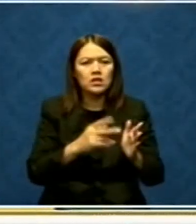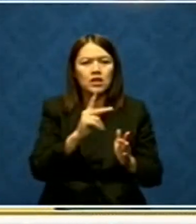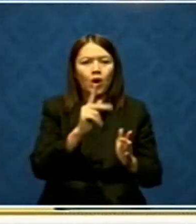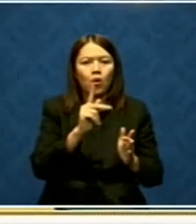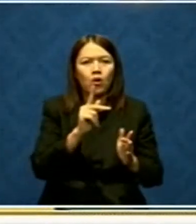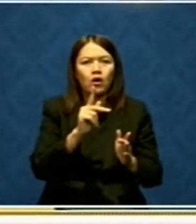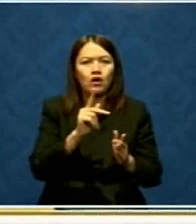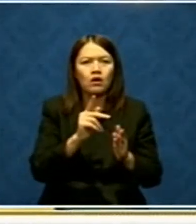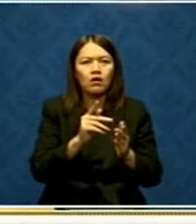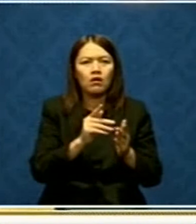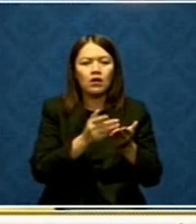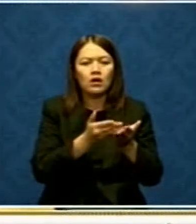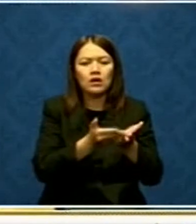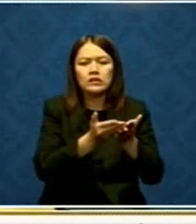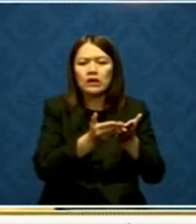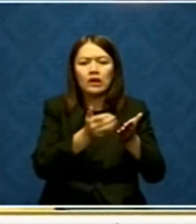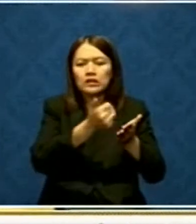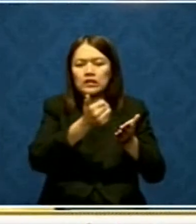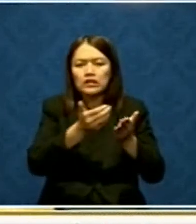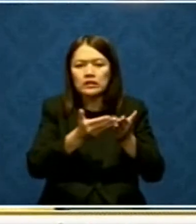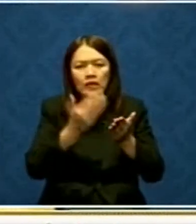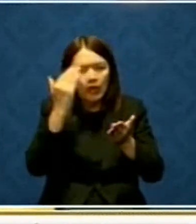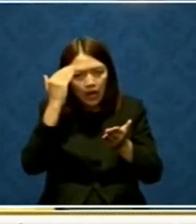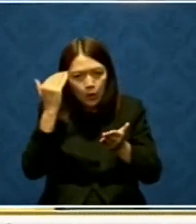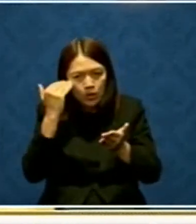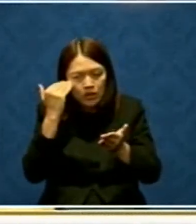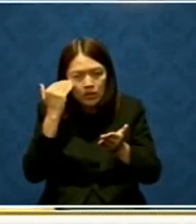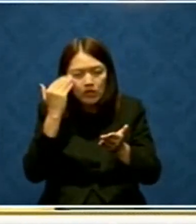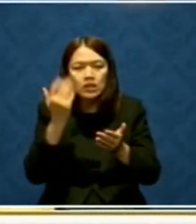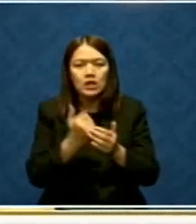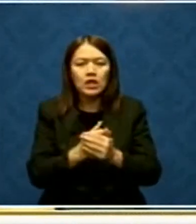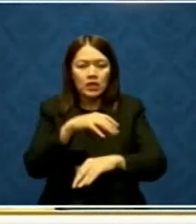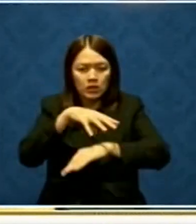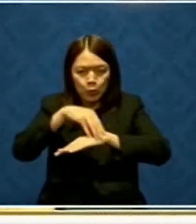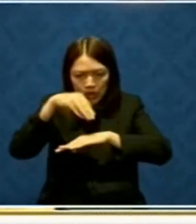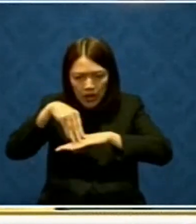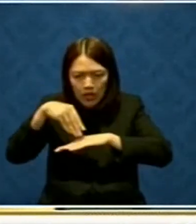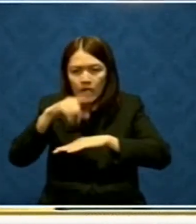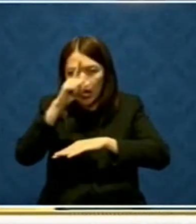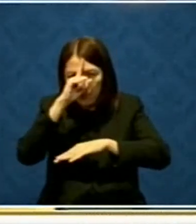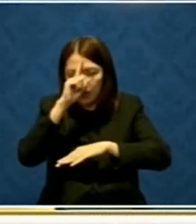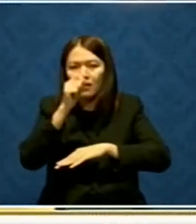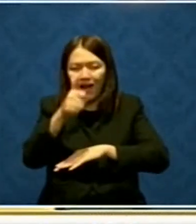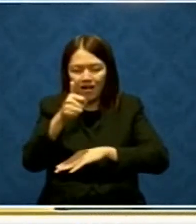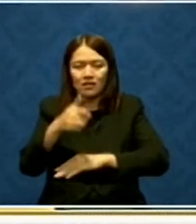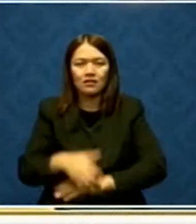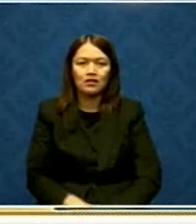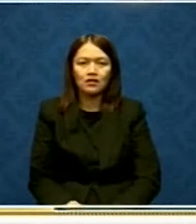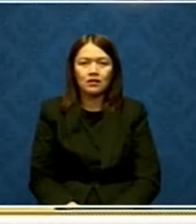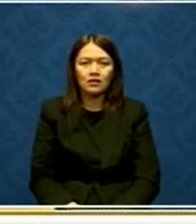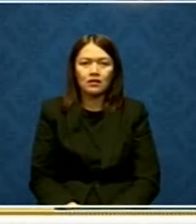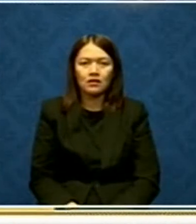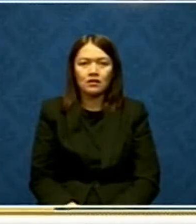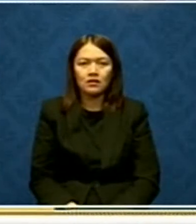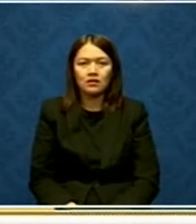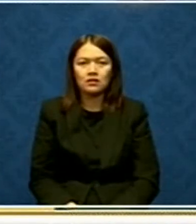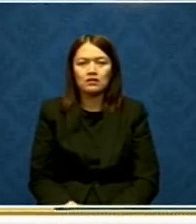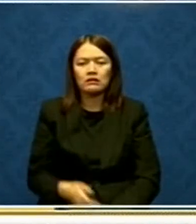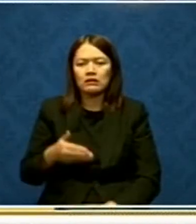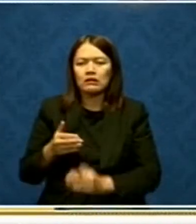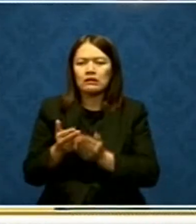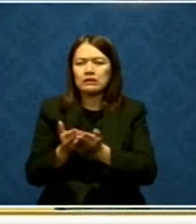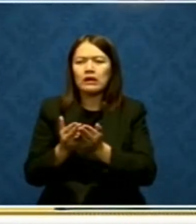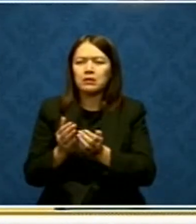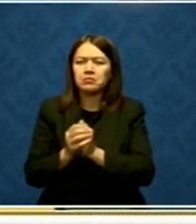ที่ที่เรือลำอื่นๆที่เขาเสนอเข้ามาอย่างเช่นเรือเกาหลีเรือสวีเดนเรือเยอรมันเขาสามารถไปได้แค่นี้ก็เห็นแล้วครับว่าเรือจีนไม่ได้เรื่อง